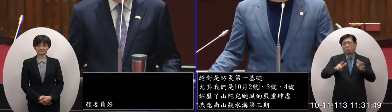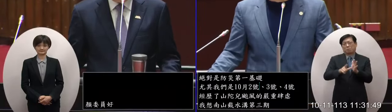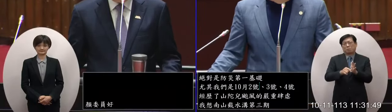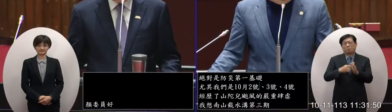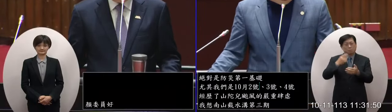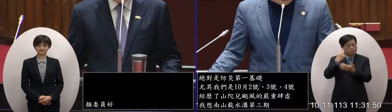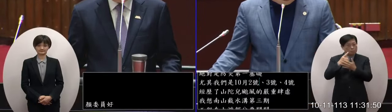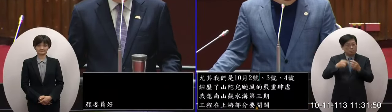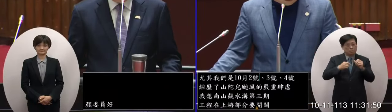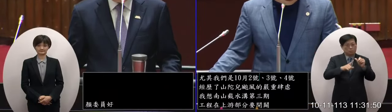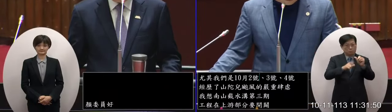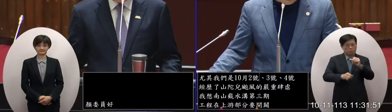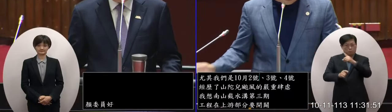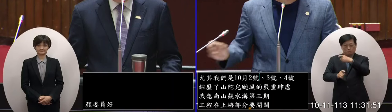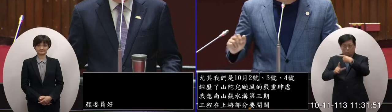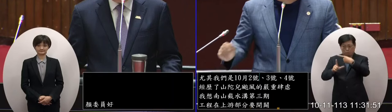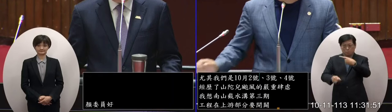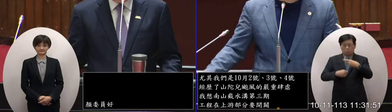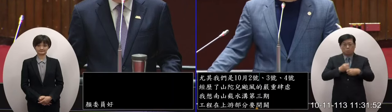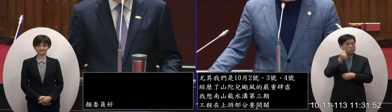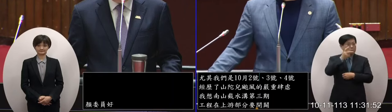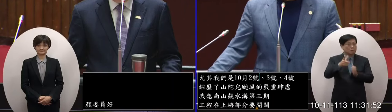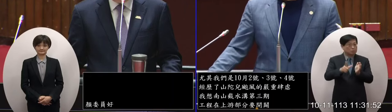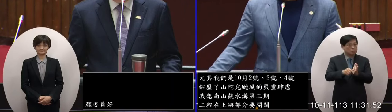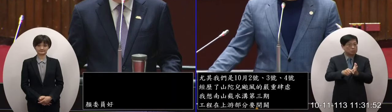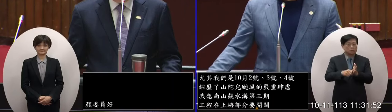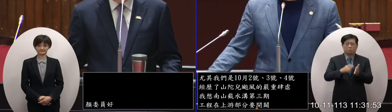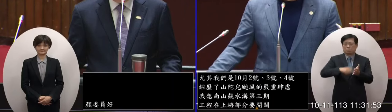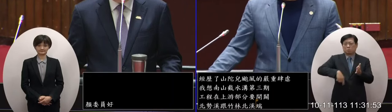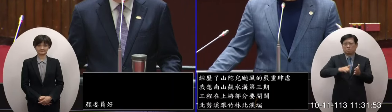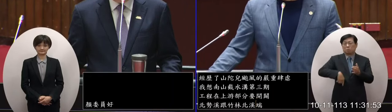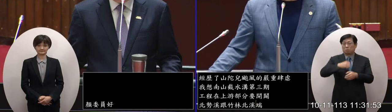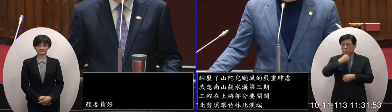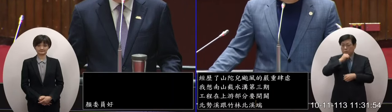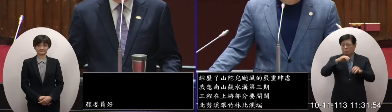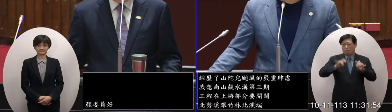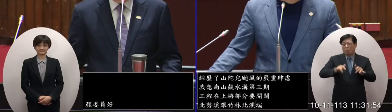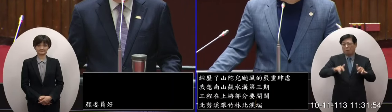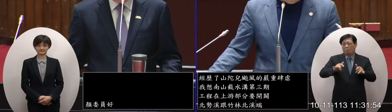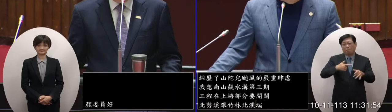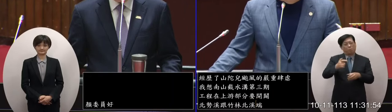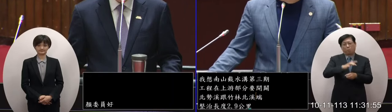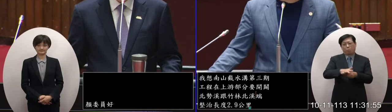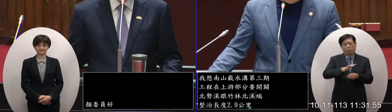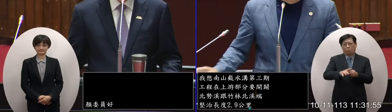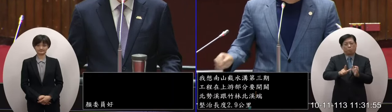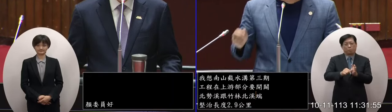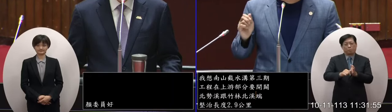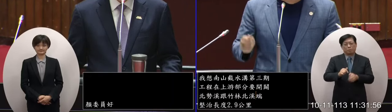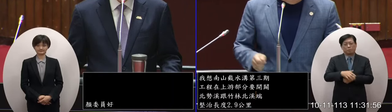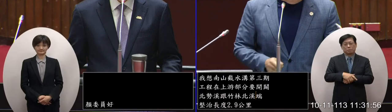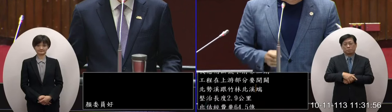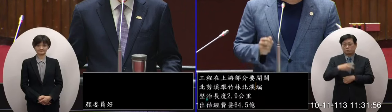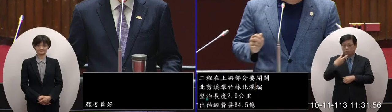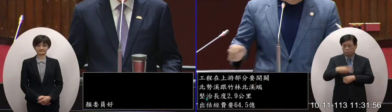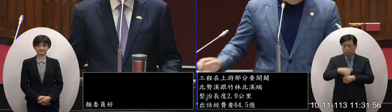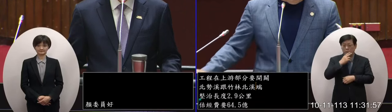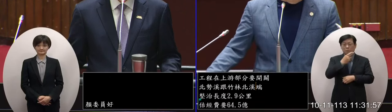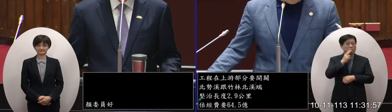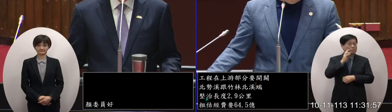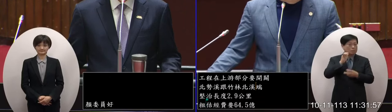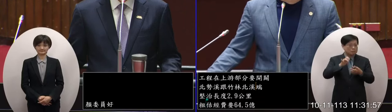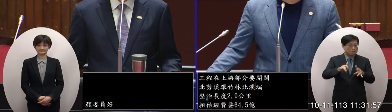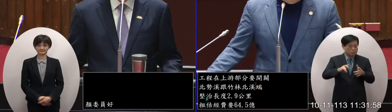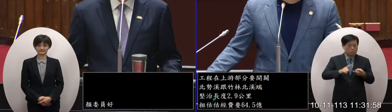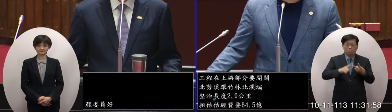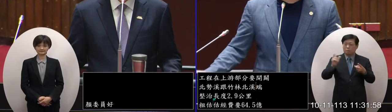的5月到11月这7个月的时间是台湾雨量最丰沛的时候，加上梅雨台风季